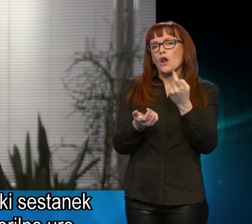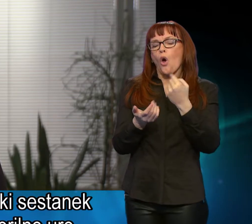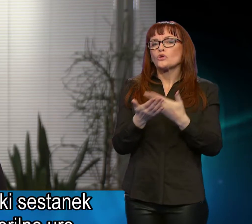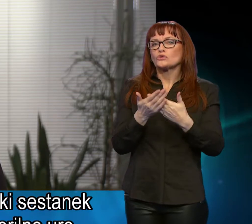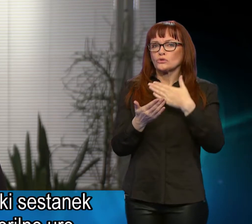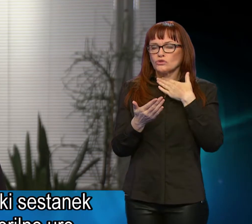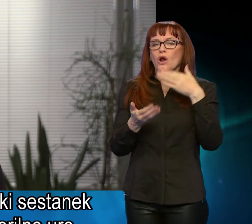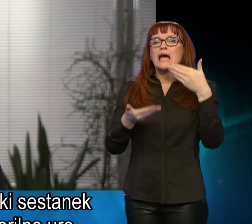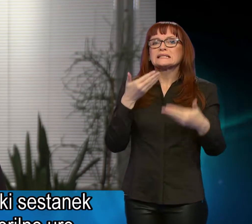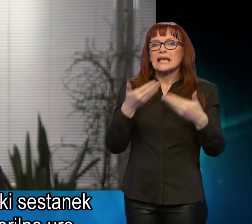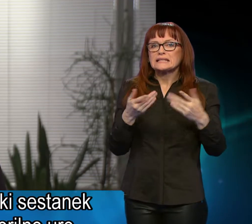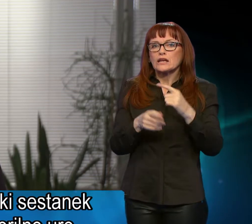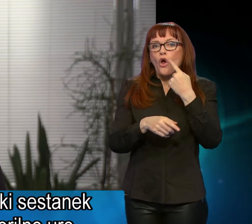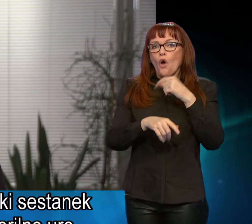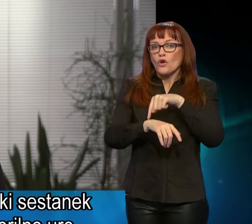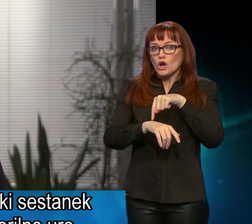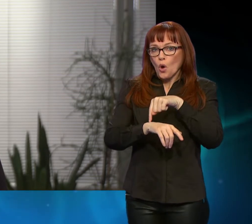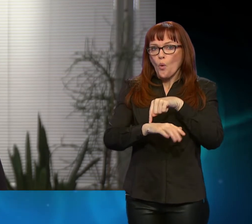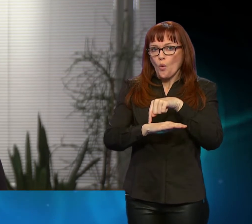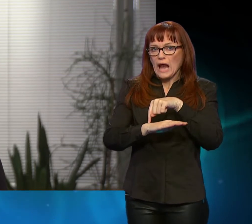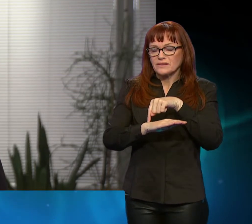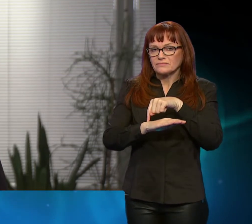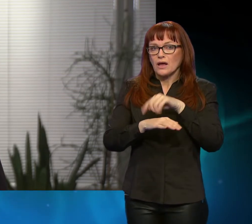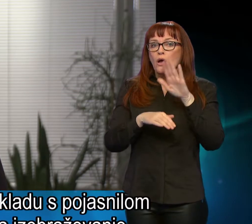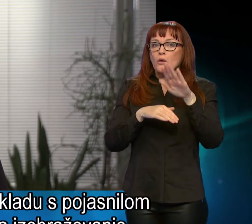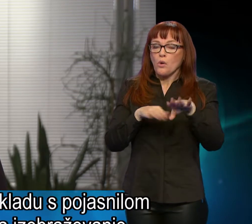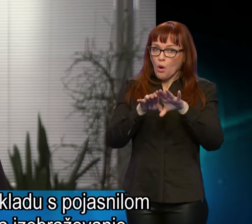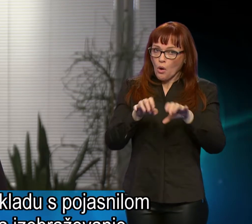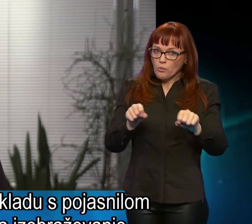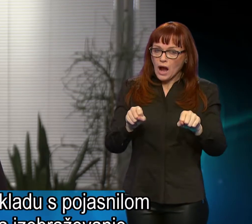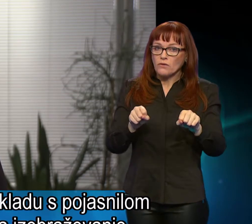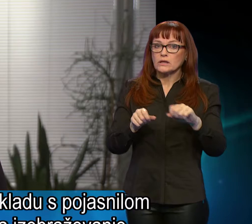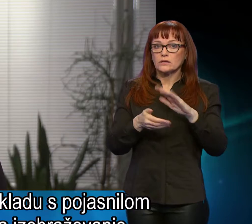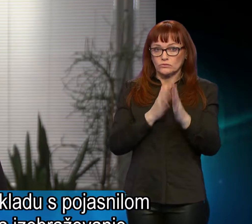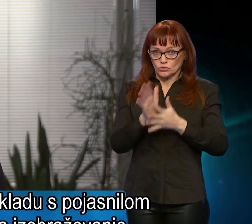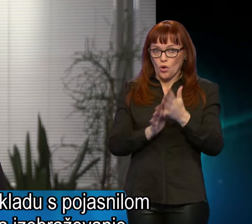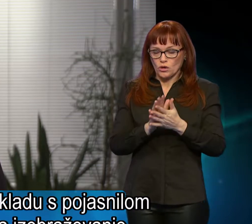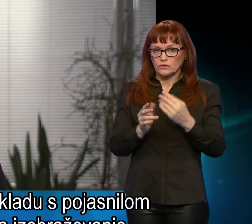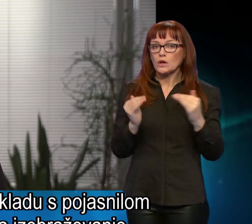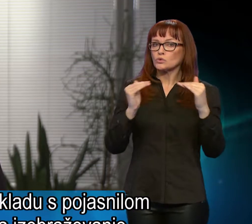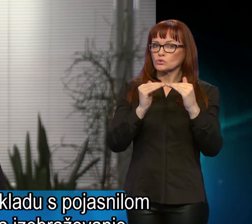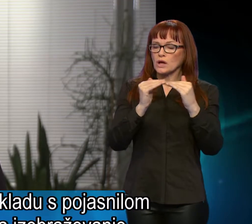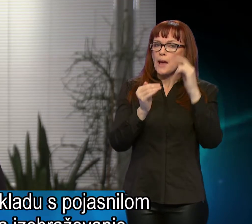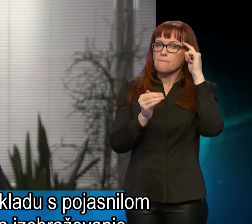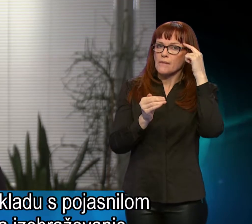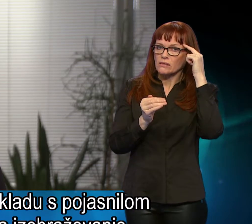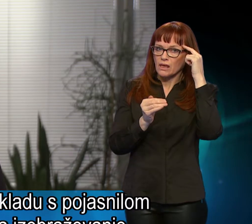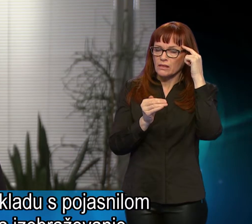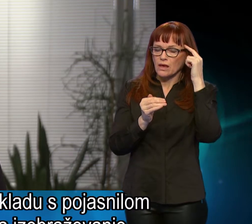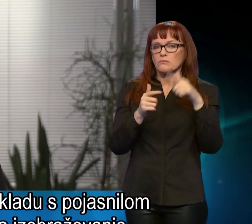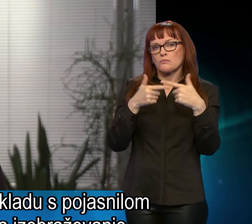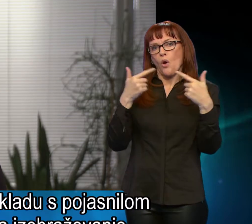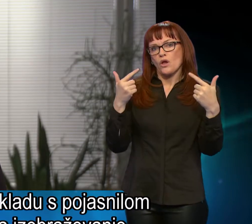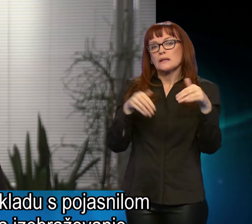sicer sestanek in govorilne ure, ne. Po opravljeni storitvi sem v skladu z mnenjem